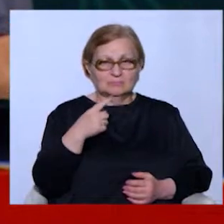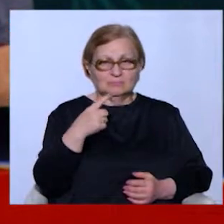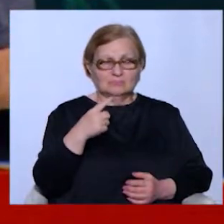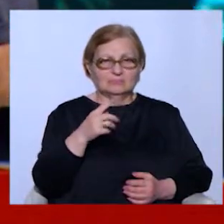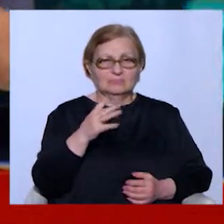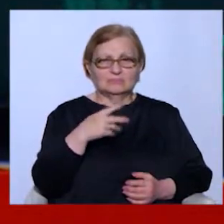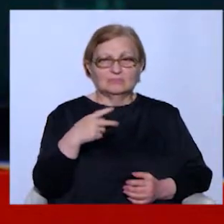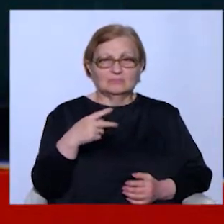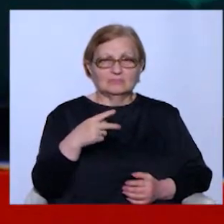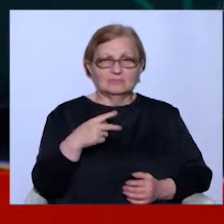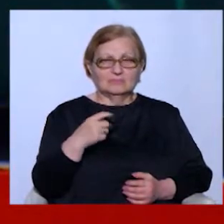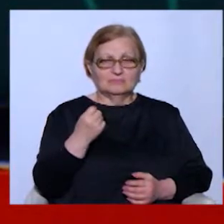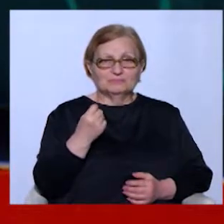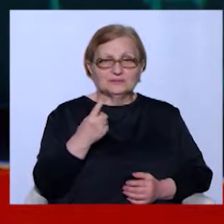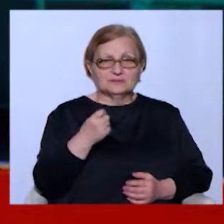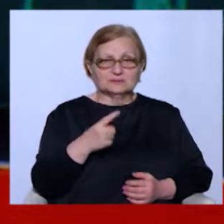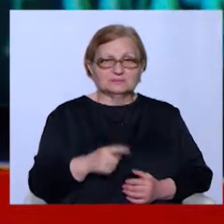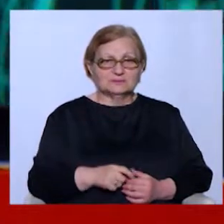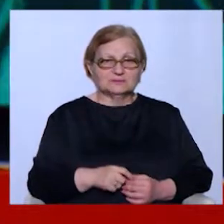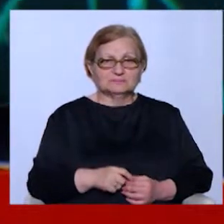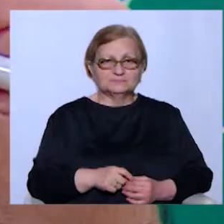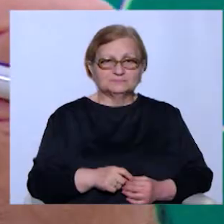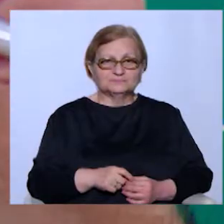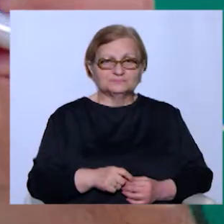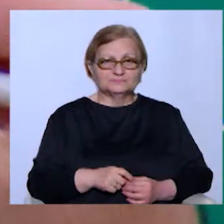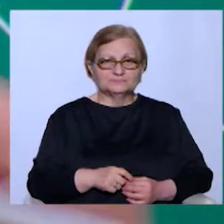იქნება. დიახ, 11.